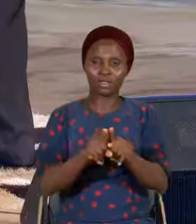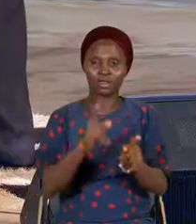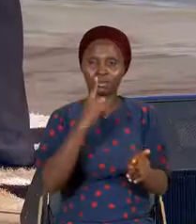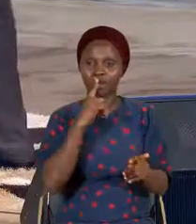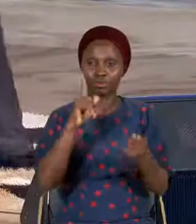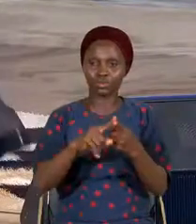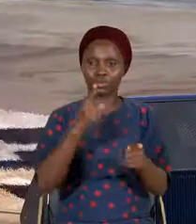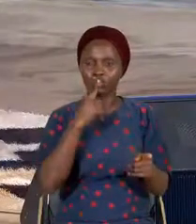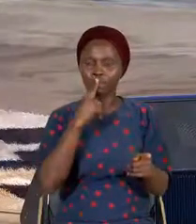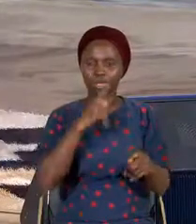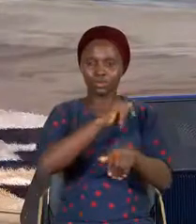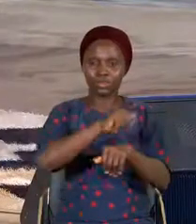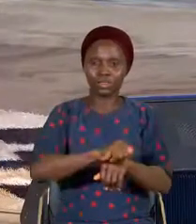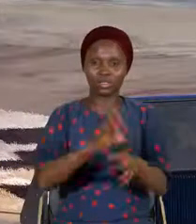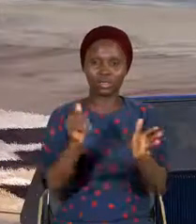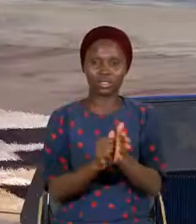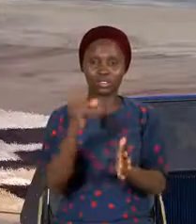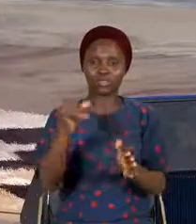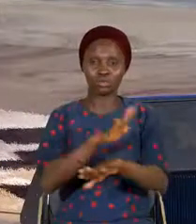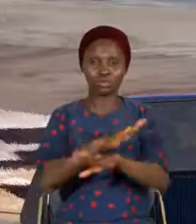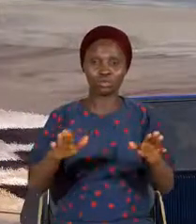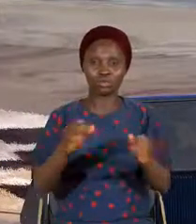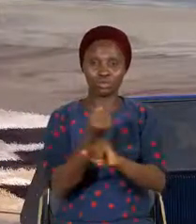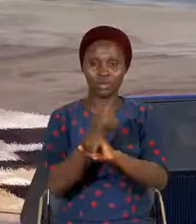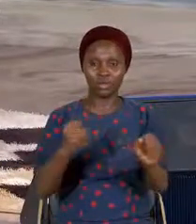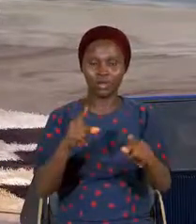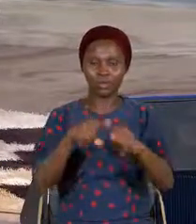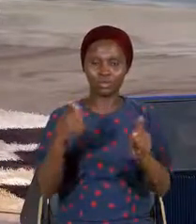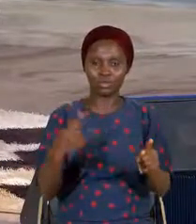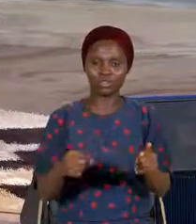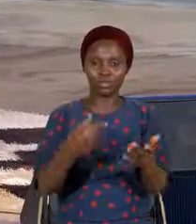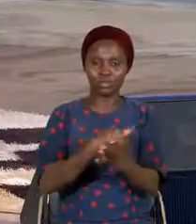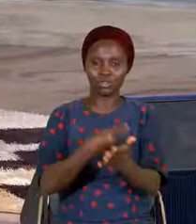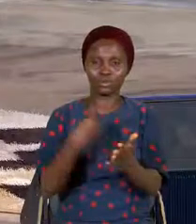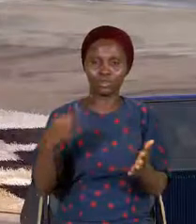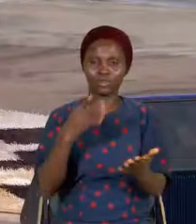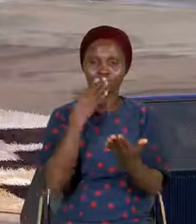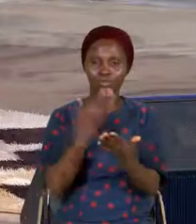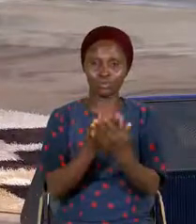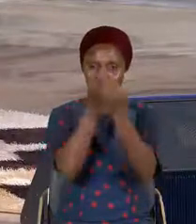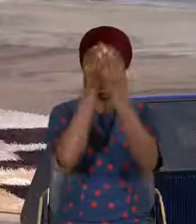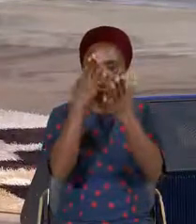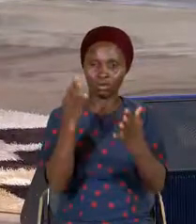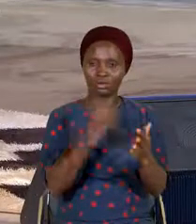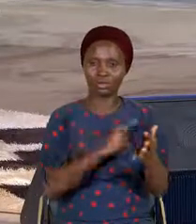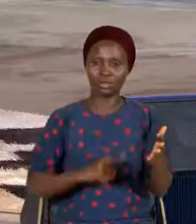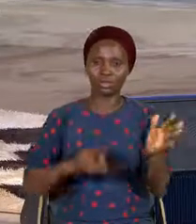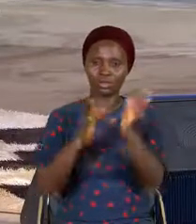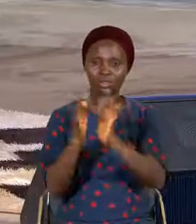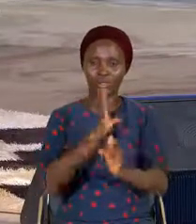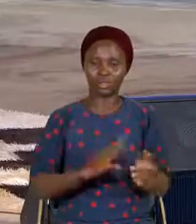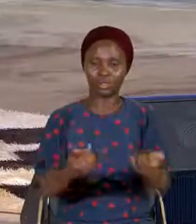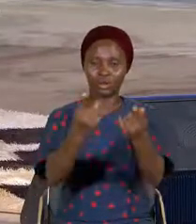la tradition orale, cela ne te sauvera pas. Mais l'évangile, la bonne nouvelle du Seigneur Jésus-Christ te